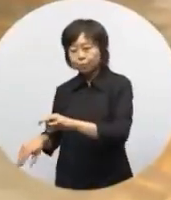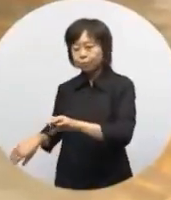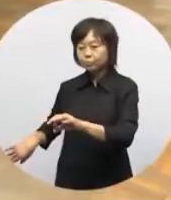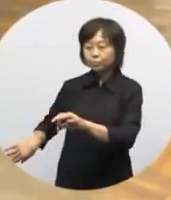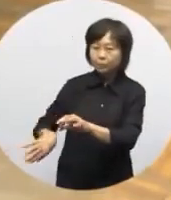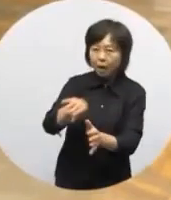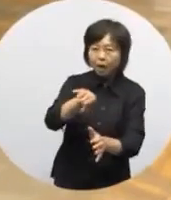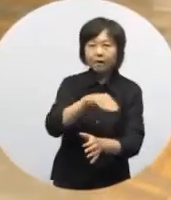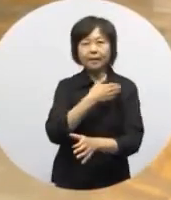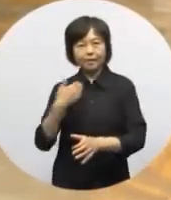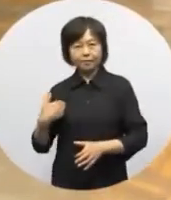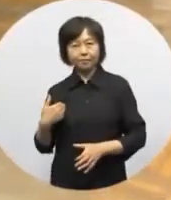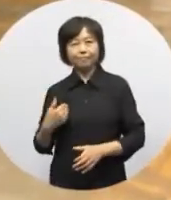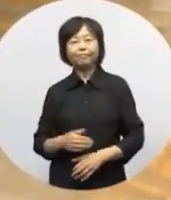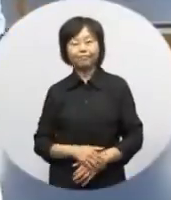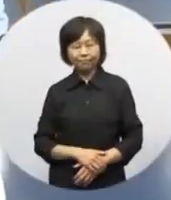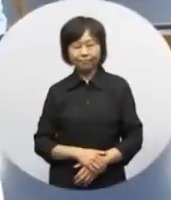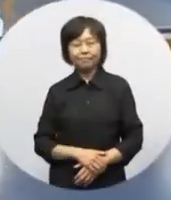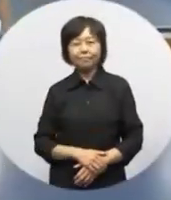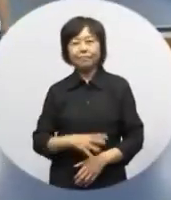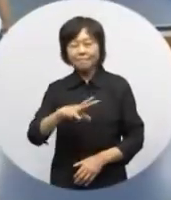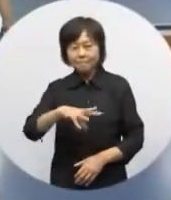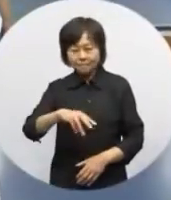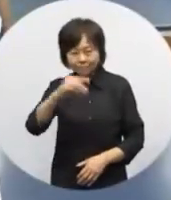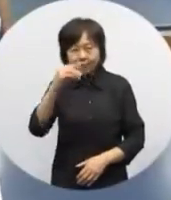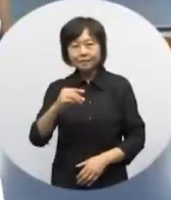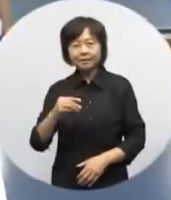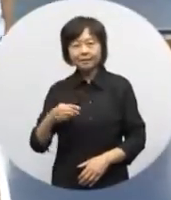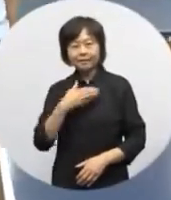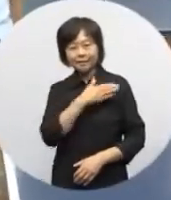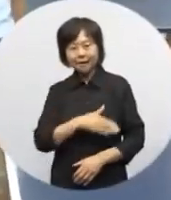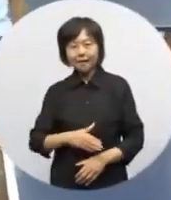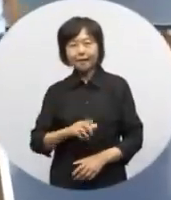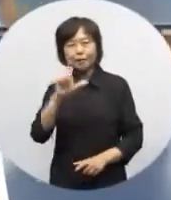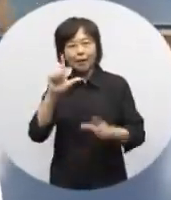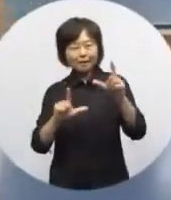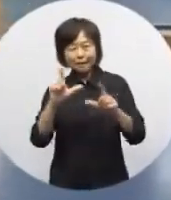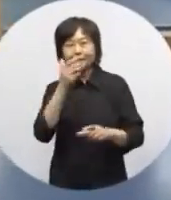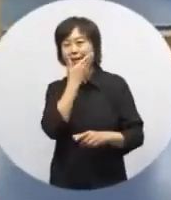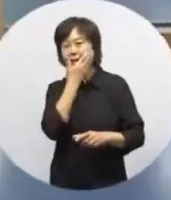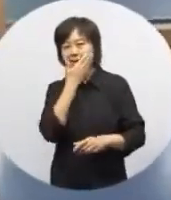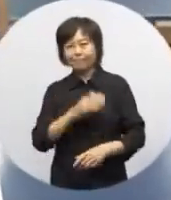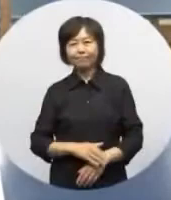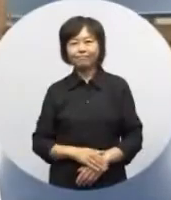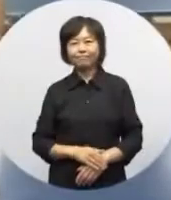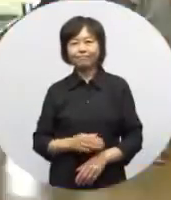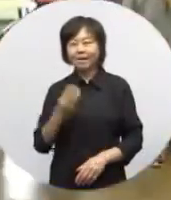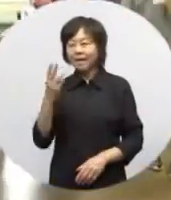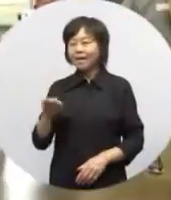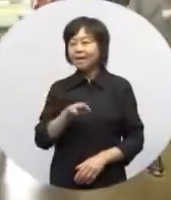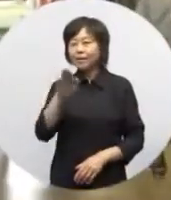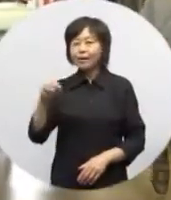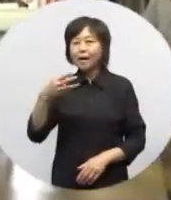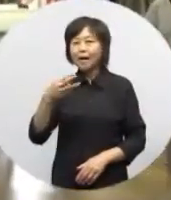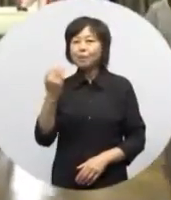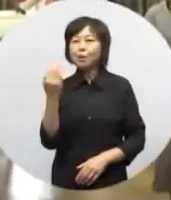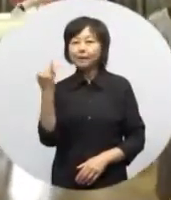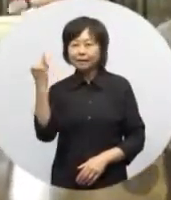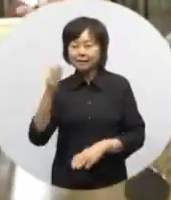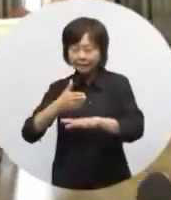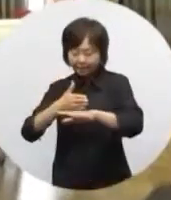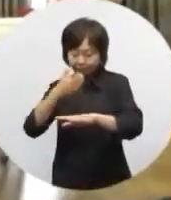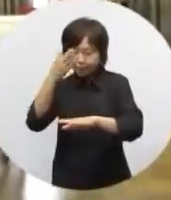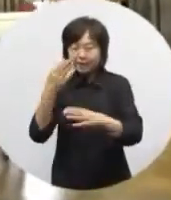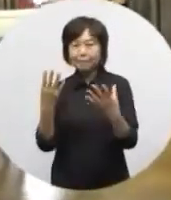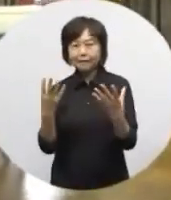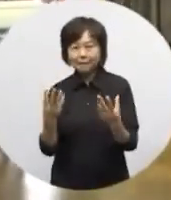けるようになるんですね。まずはそこの形ですね。 湯原美穂さん、ありがとう